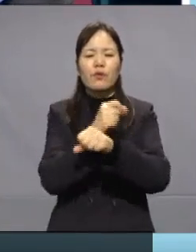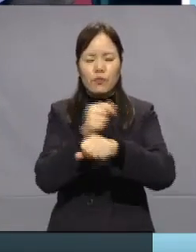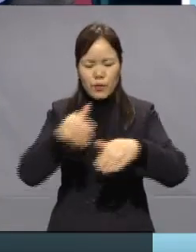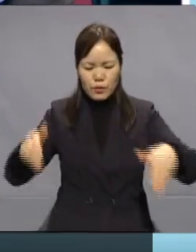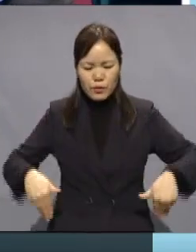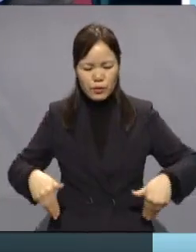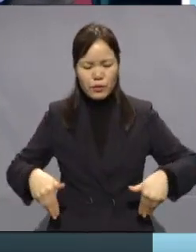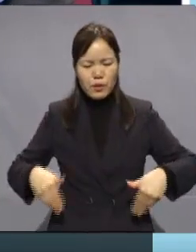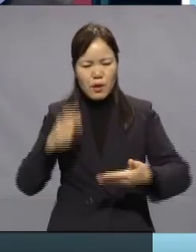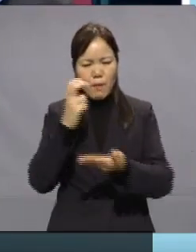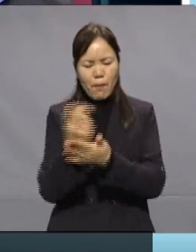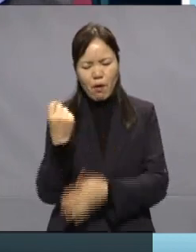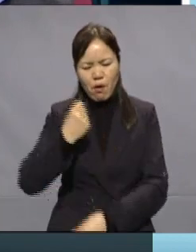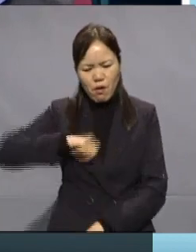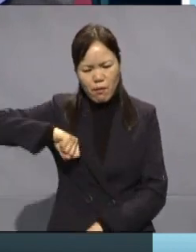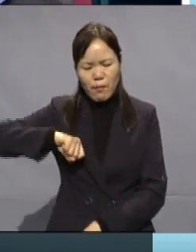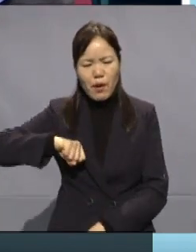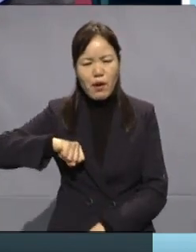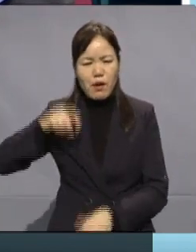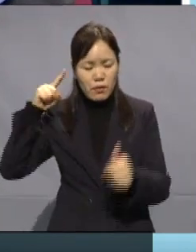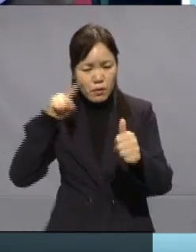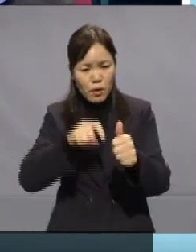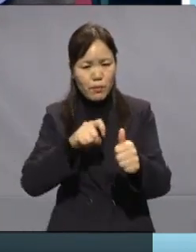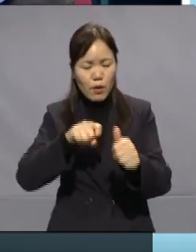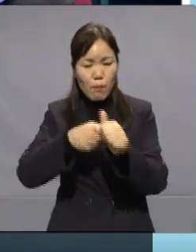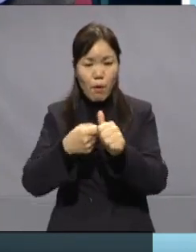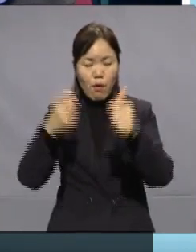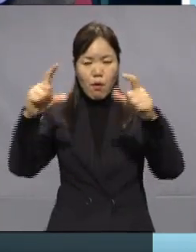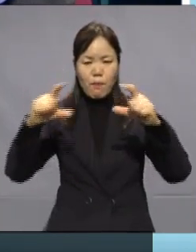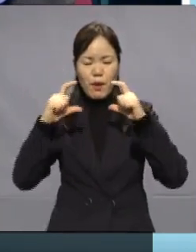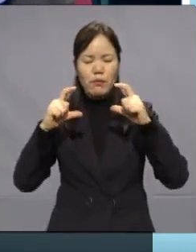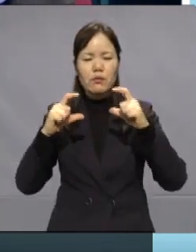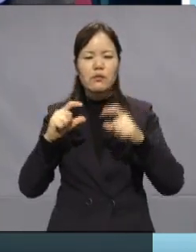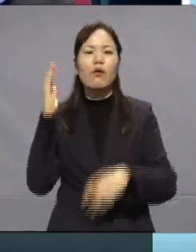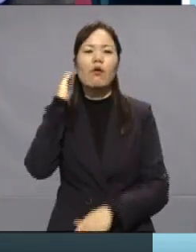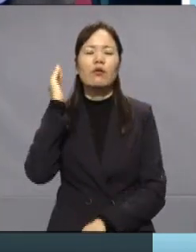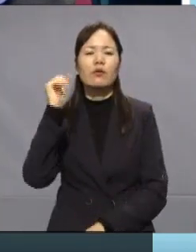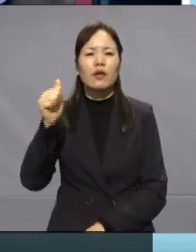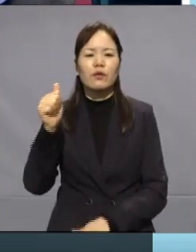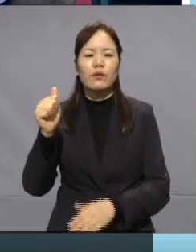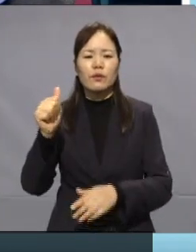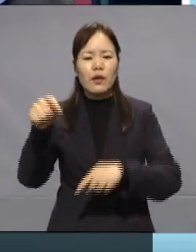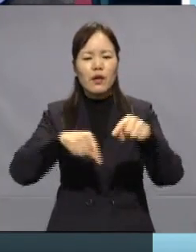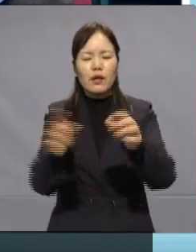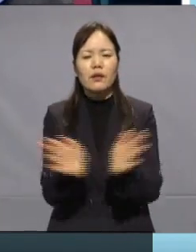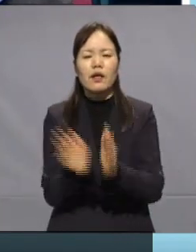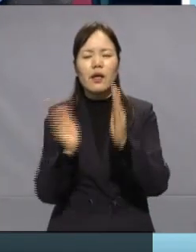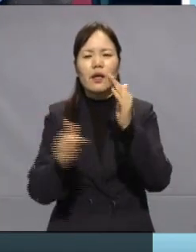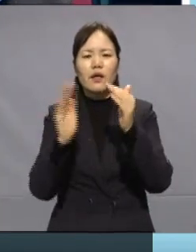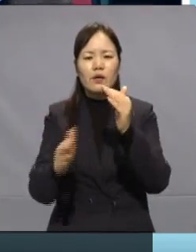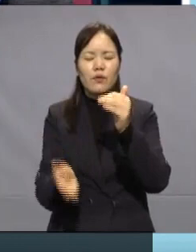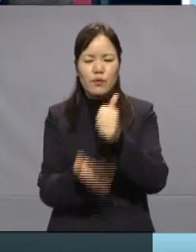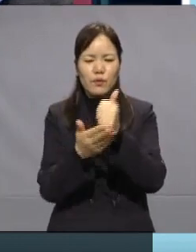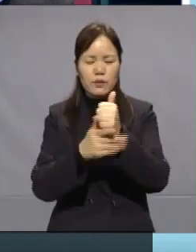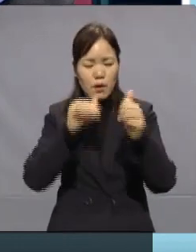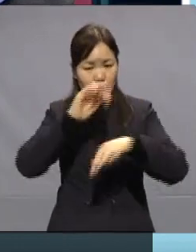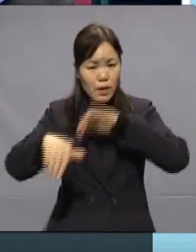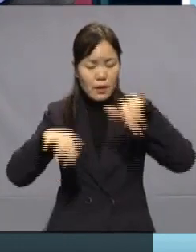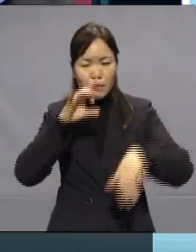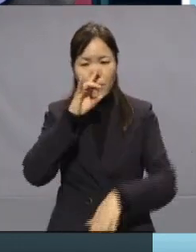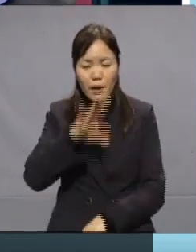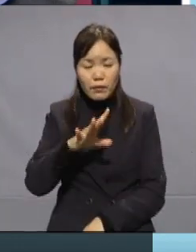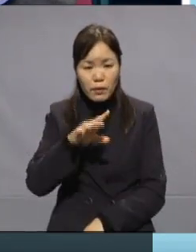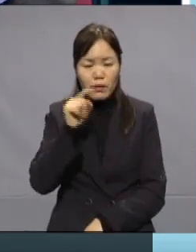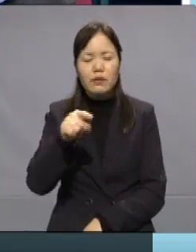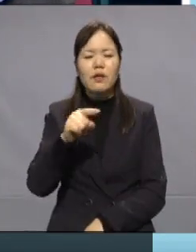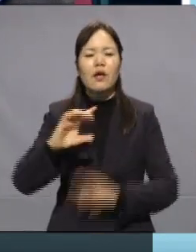이유로 매년 실형을 선고를 받았어요 자 이렇게 대통령은 당해 공천에 개입해서는 안 된다라고 하는게 국민들